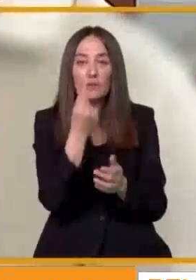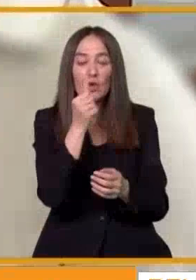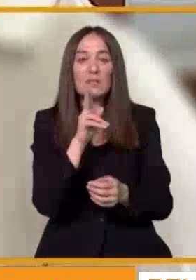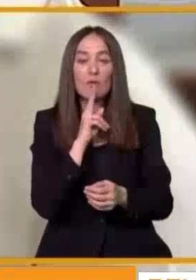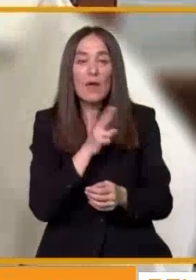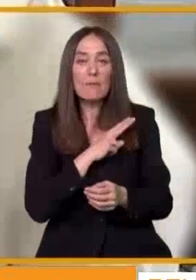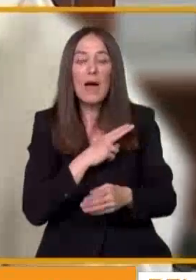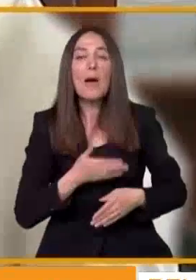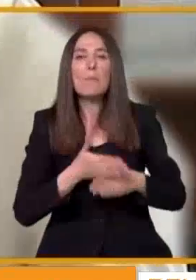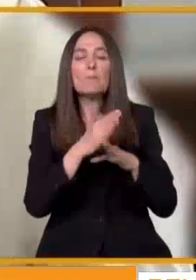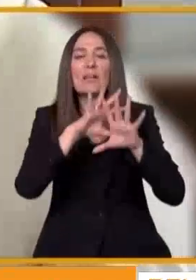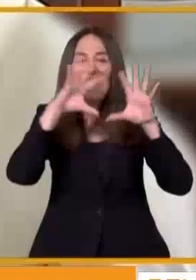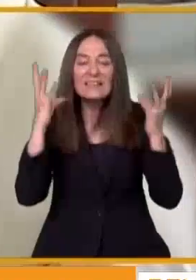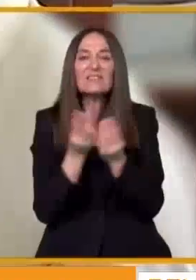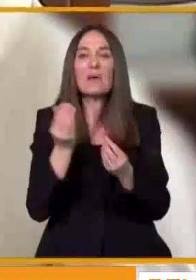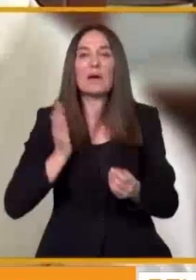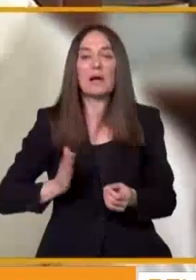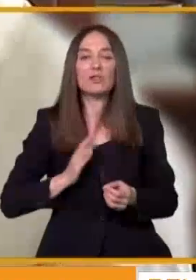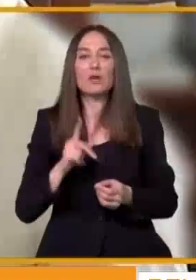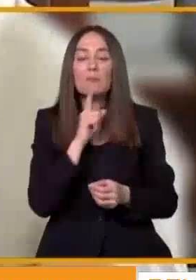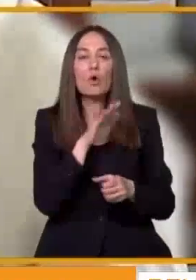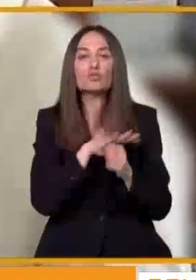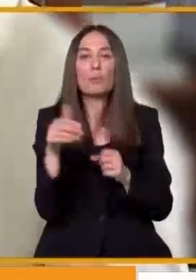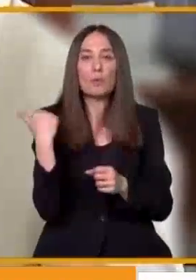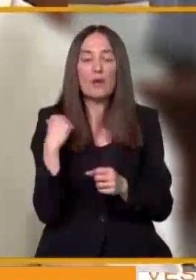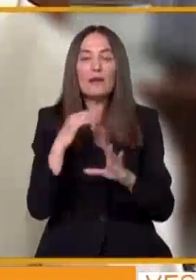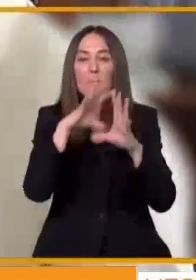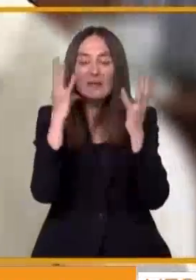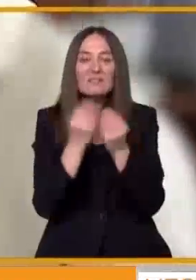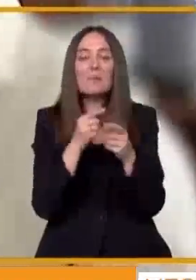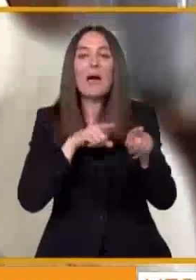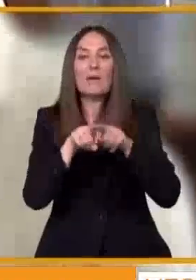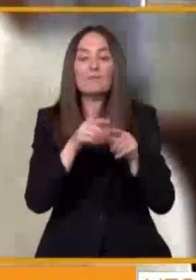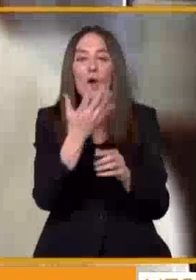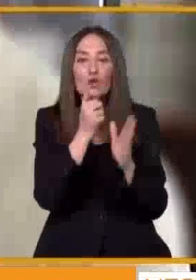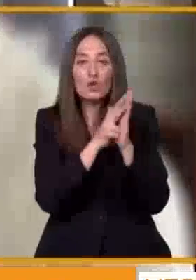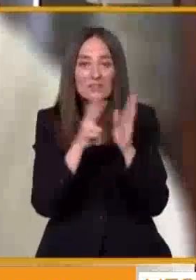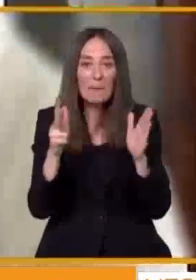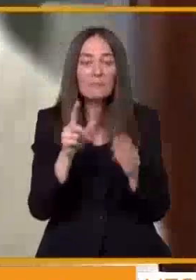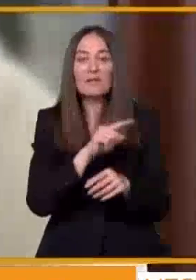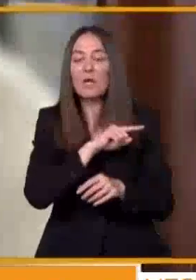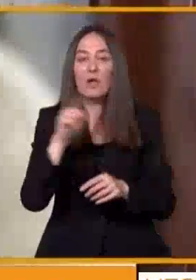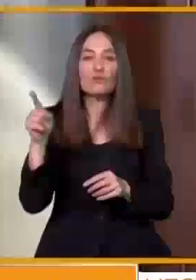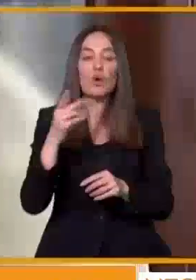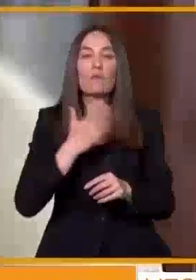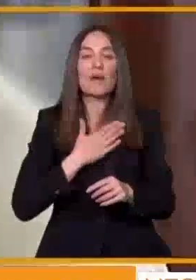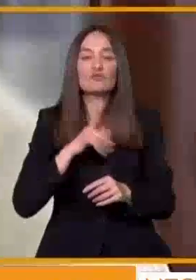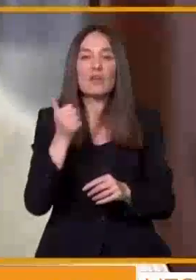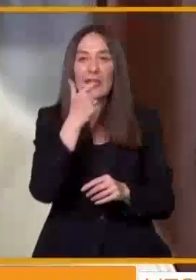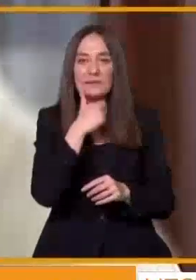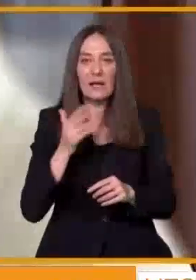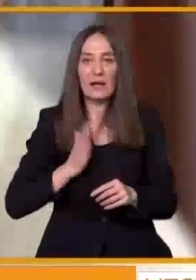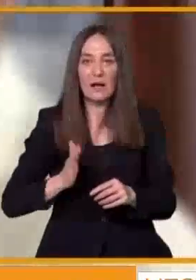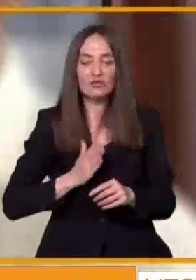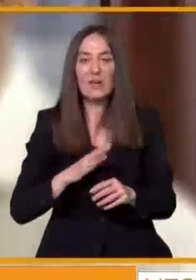ima pomogne svim građanima koji su punoletni, dakle svima podjednako od 18 godina pa do naših najstarijih